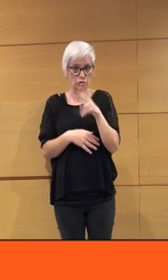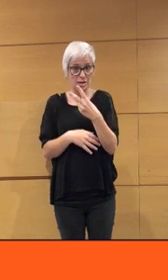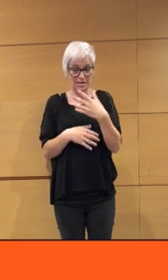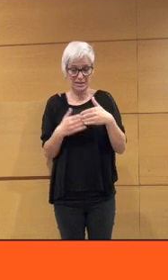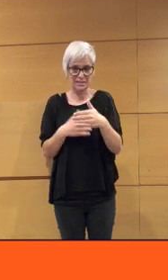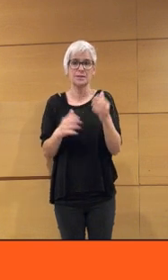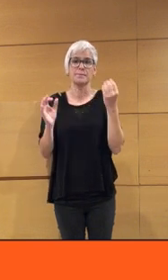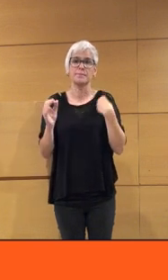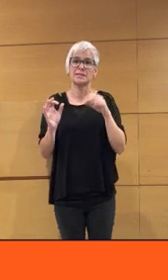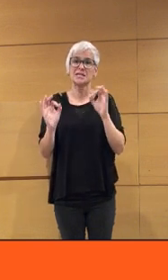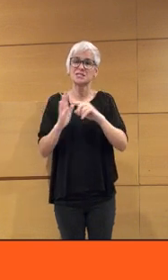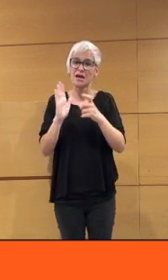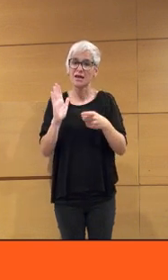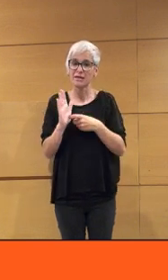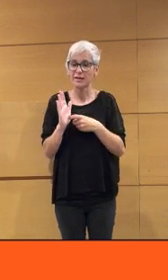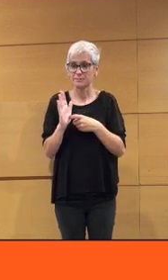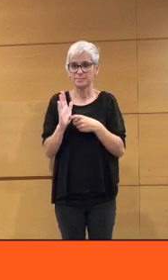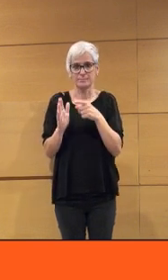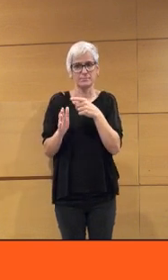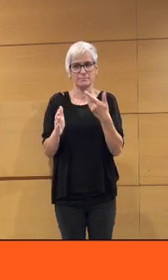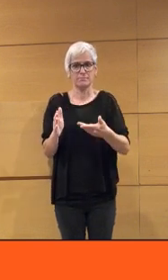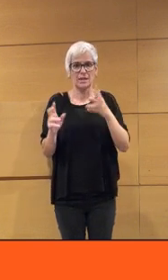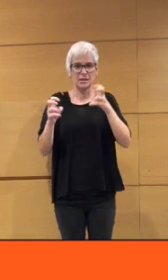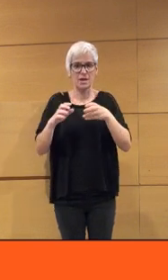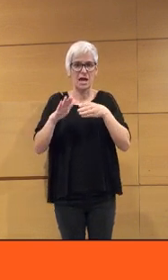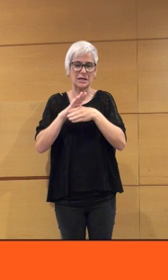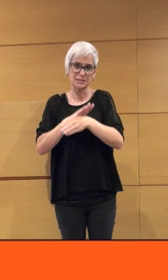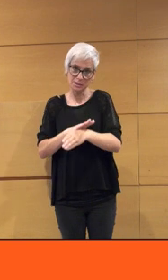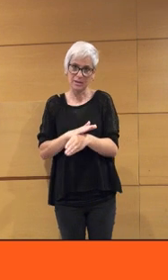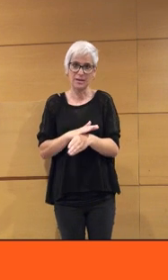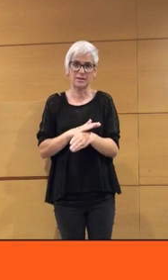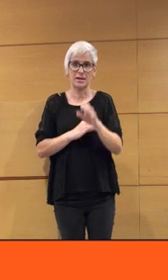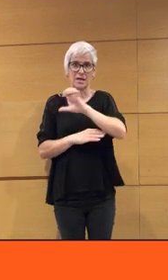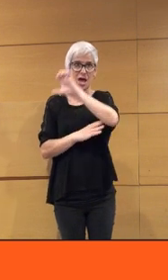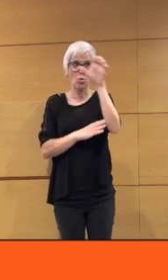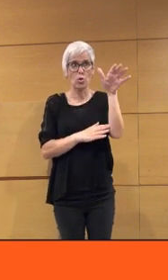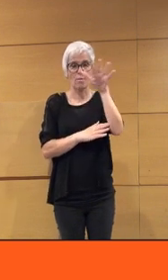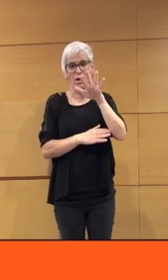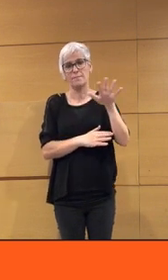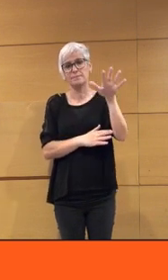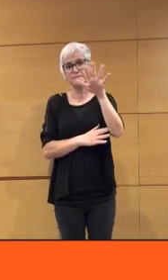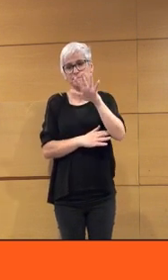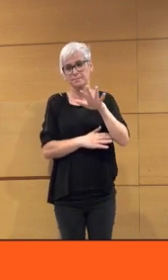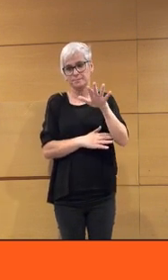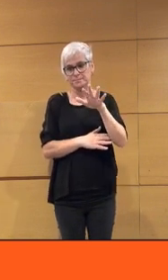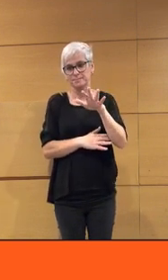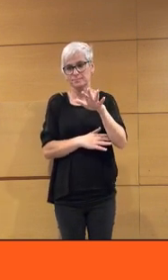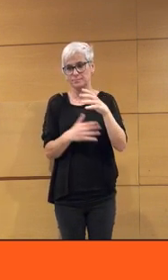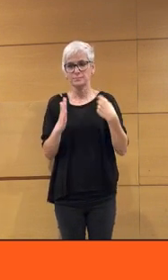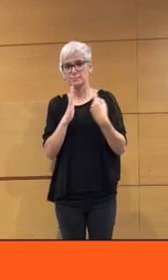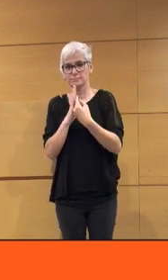Aquesta llei és un puntal de l'accessibilitat a Europa, està